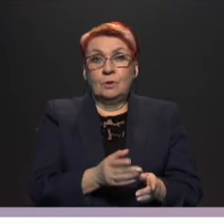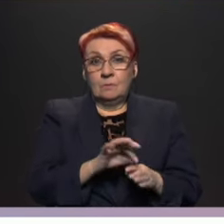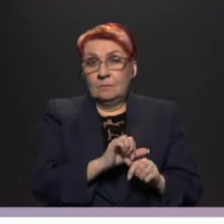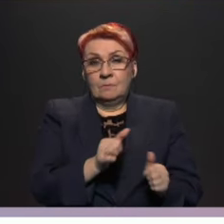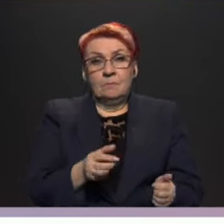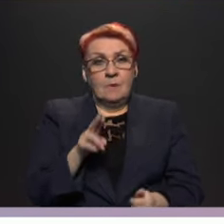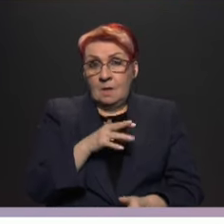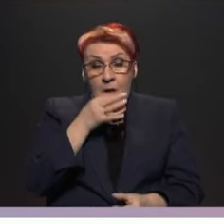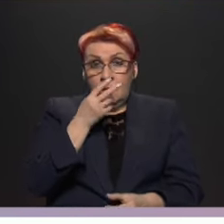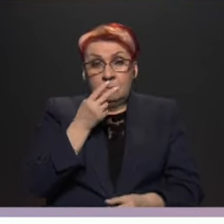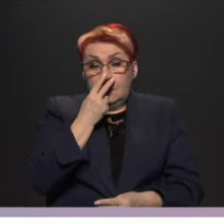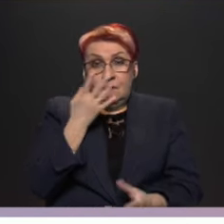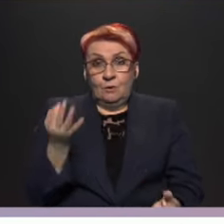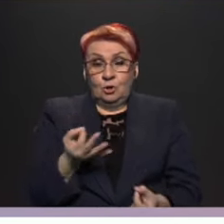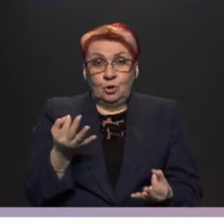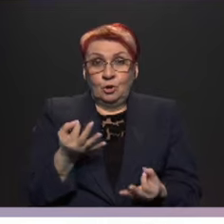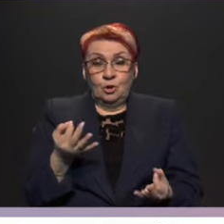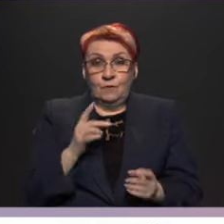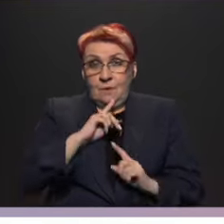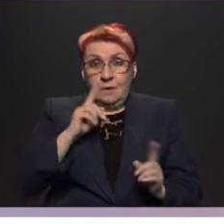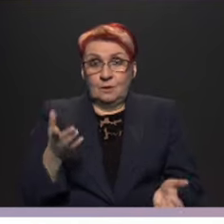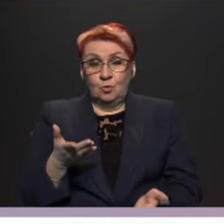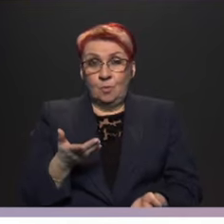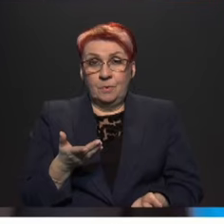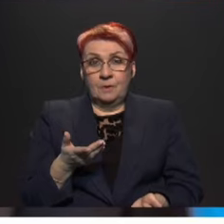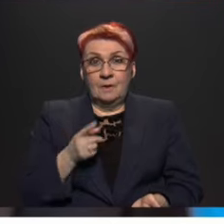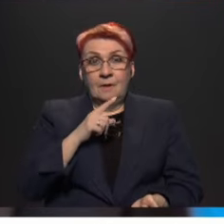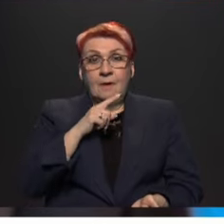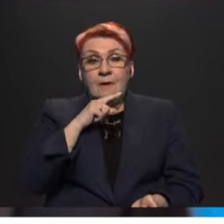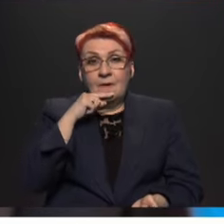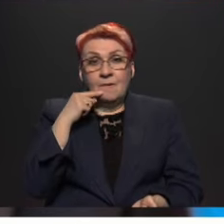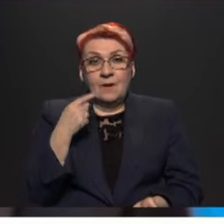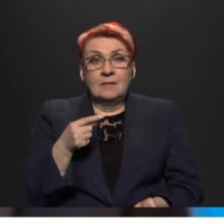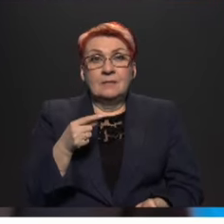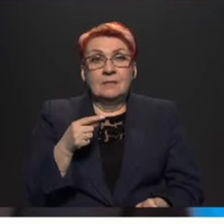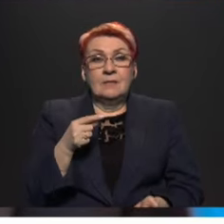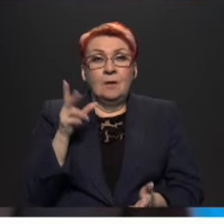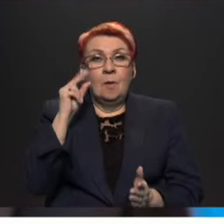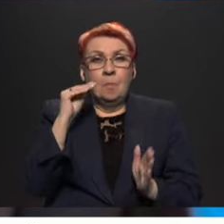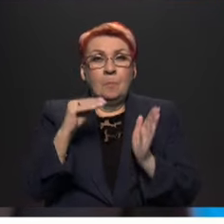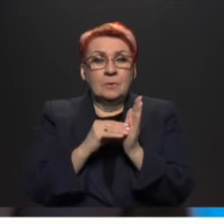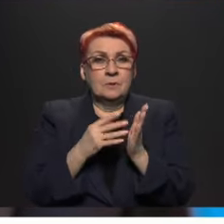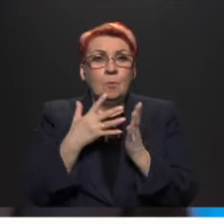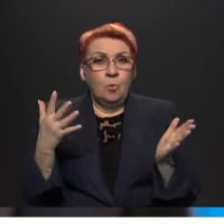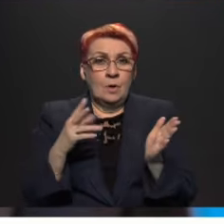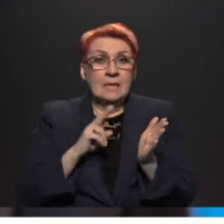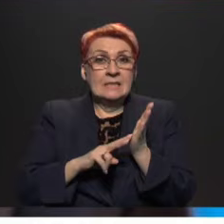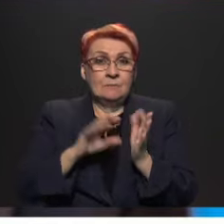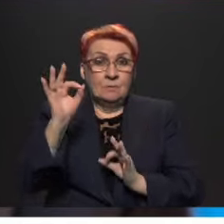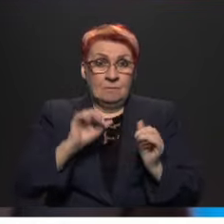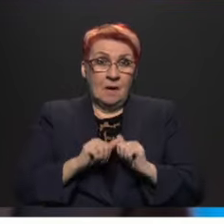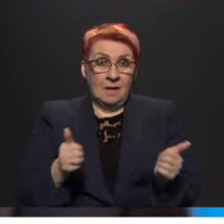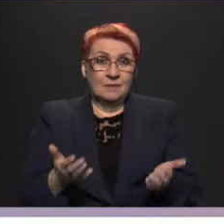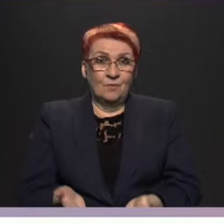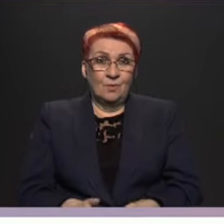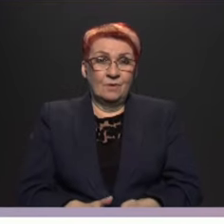вижу какого-то противоречия. Тем более в России по статистике, там, я вот не помню точную цифру, но более 70%